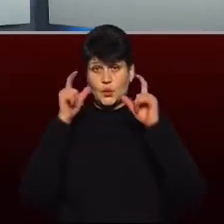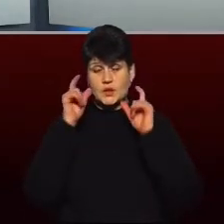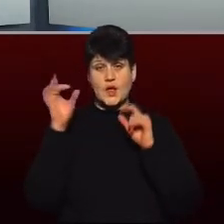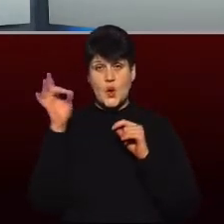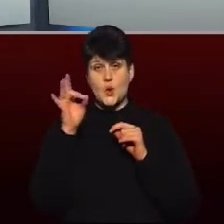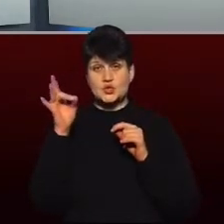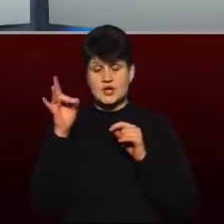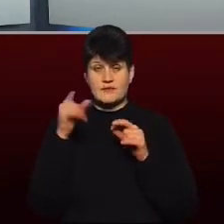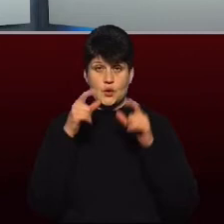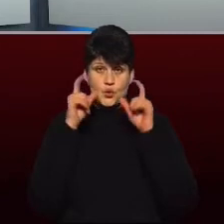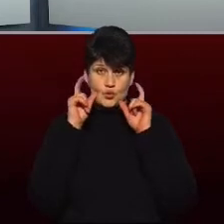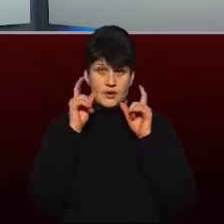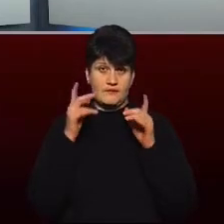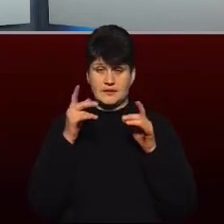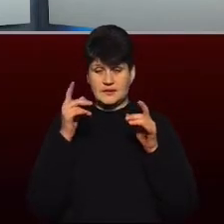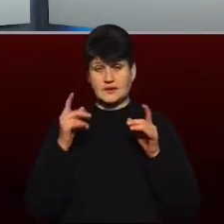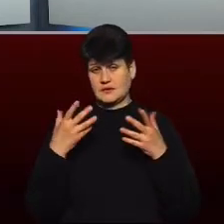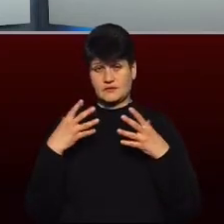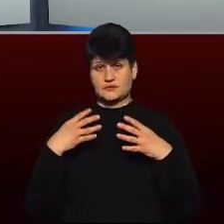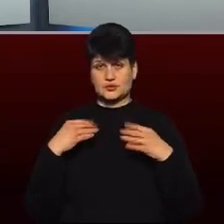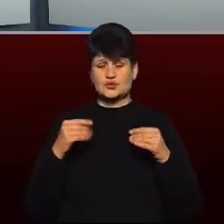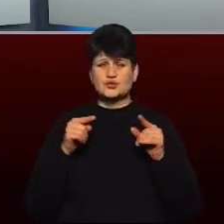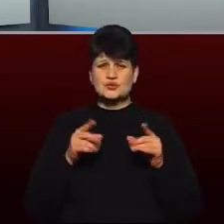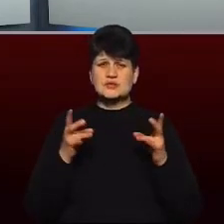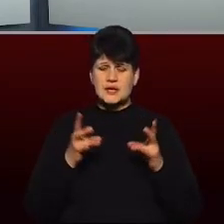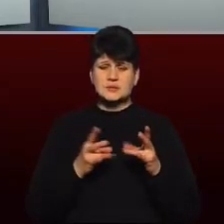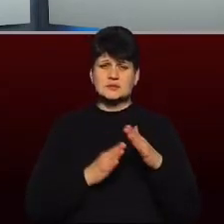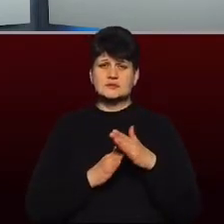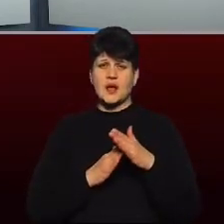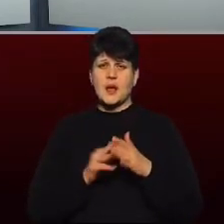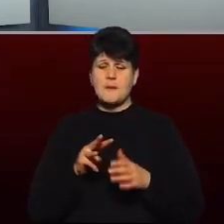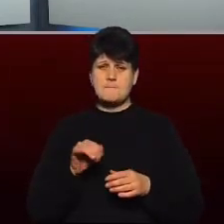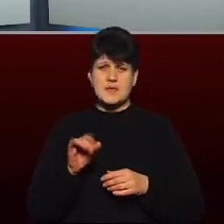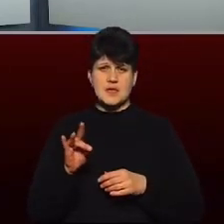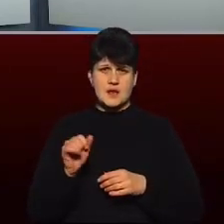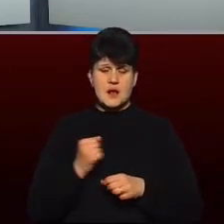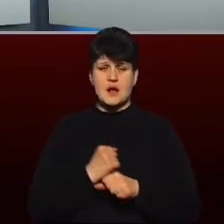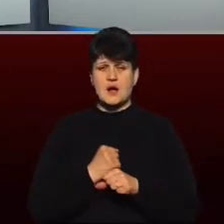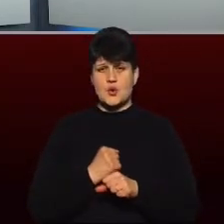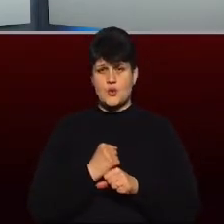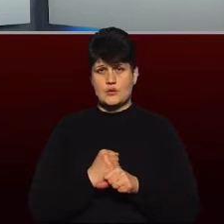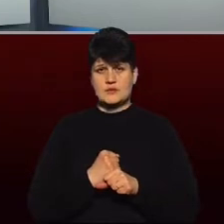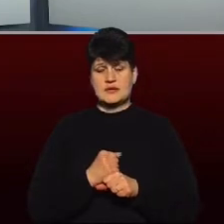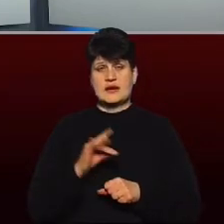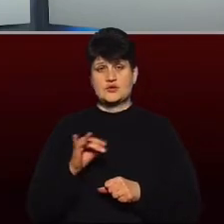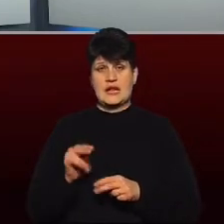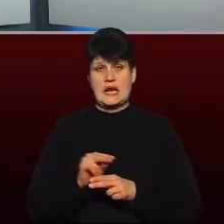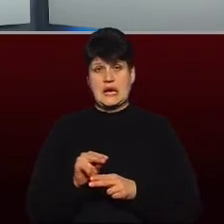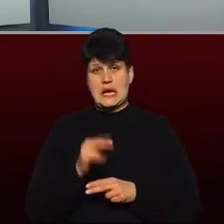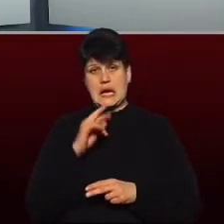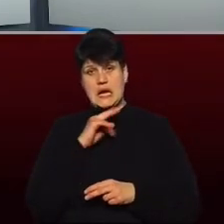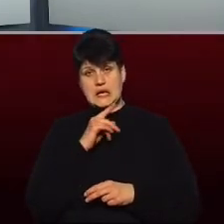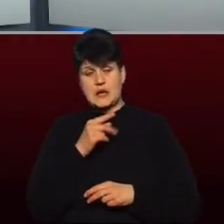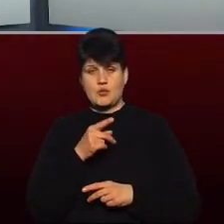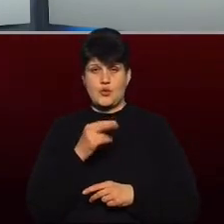впадати ситуації в ілюзії. Тут тільки міра. Угу. Тільки міра, казав Парацельс, робить з речовини ліки чи отрути. Тобто, якщо